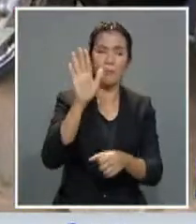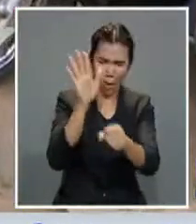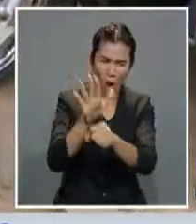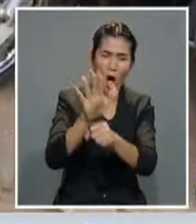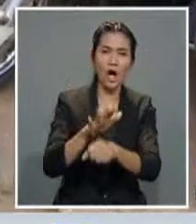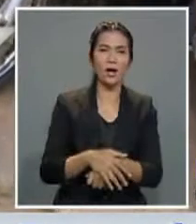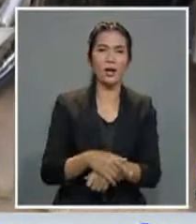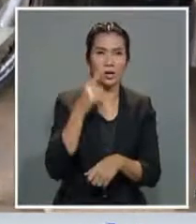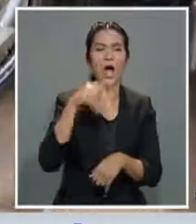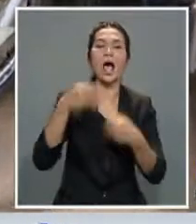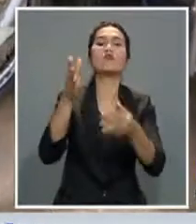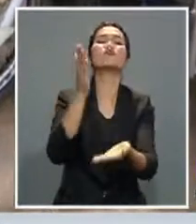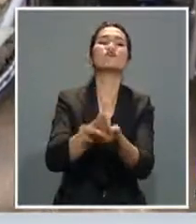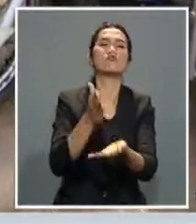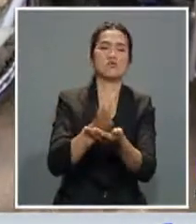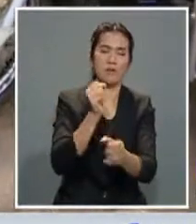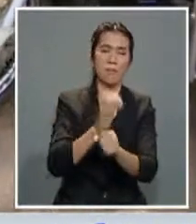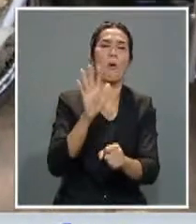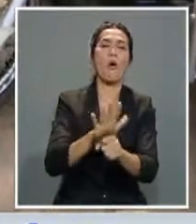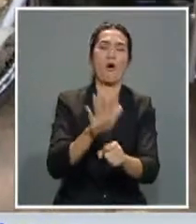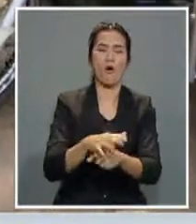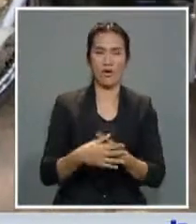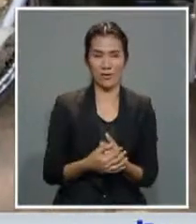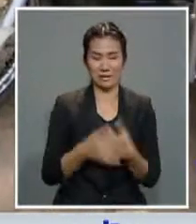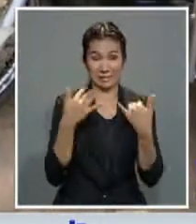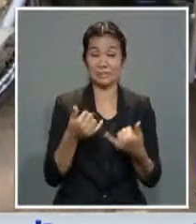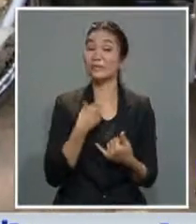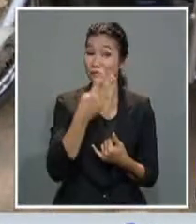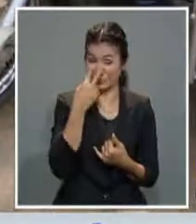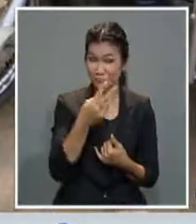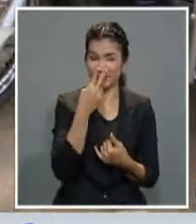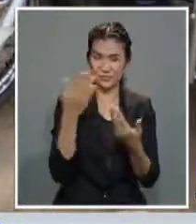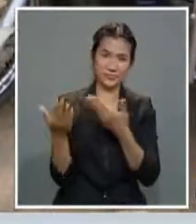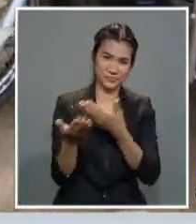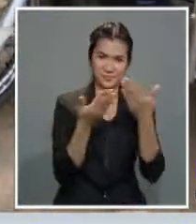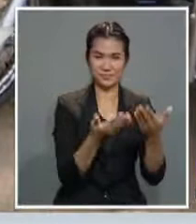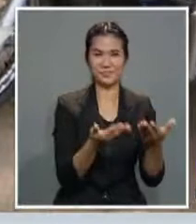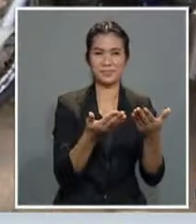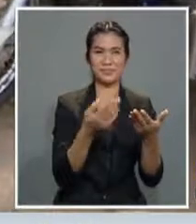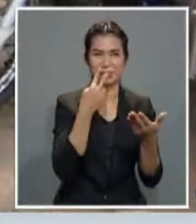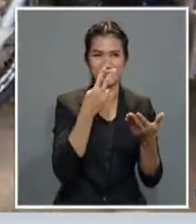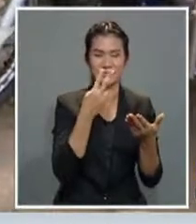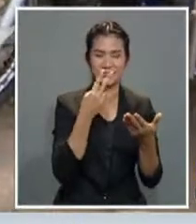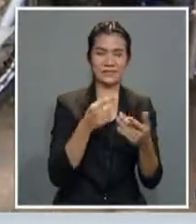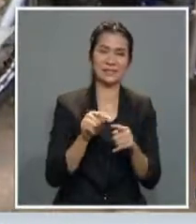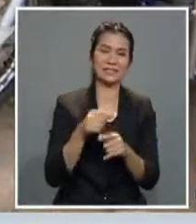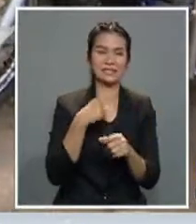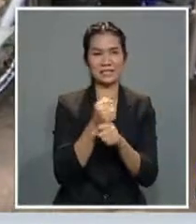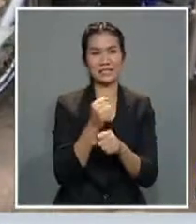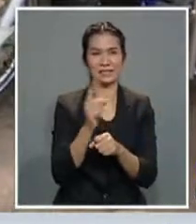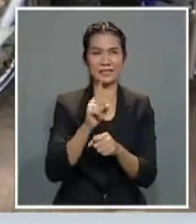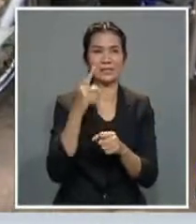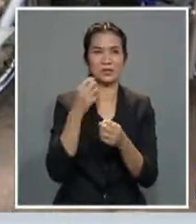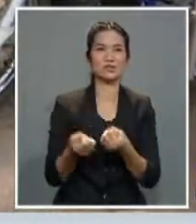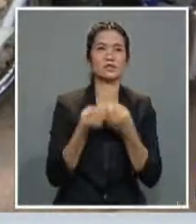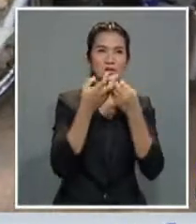งให้เขาหยุดให้เขาหยุด เหรอ เดี๋ยวไปดูแปรรูปกล้วยข้างใน ครับผมเดี๋ยวเชิญเดี๋ยวไปดูของเราไหนๆมา